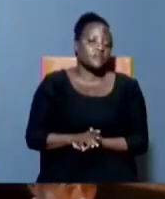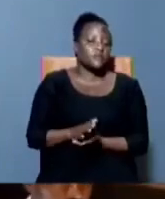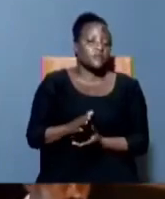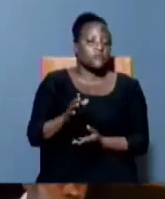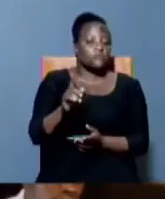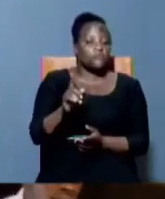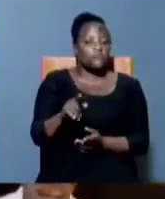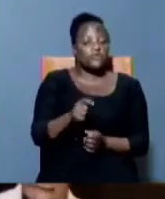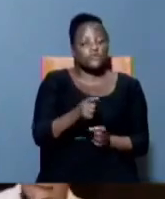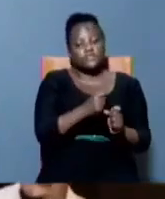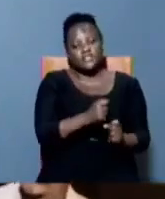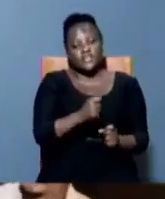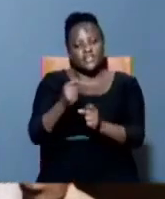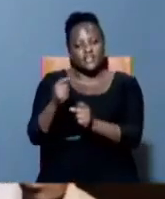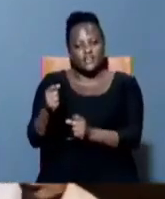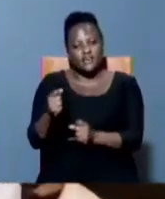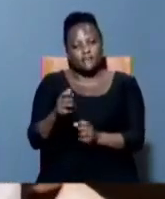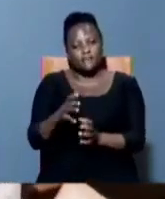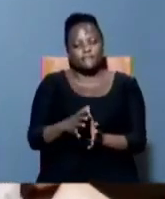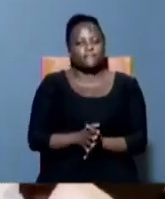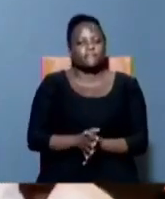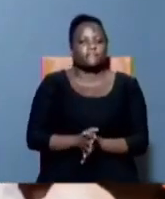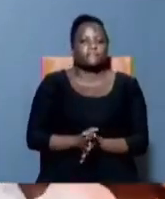Uliotenda. Kile ulichotenda.